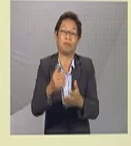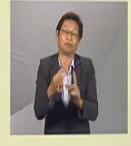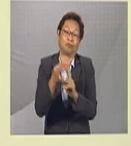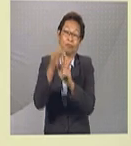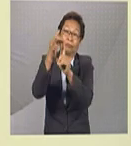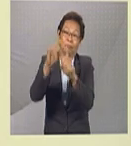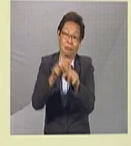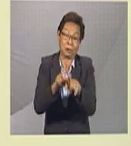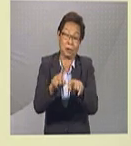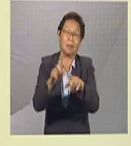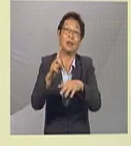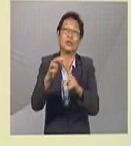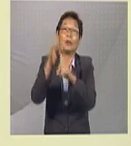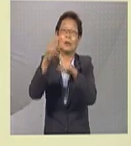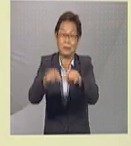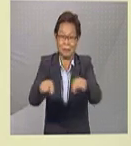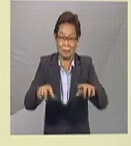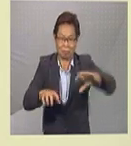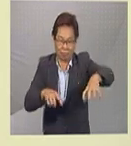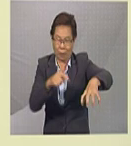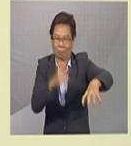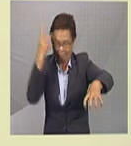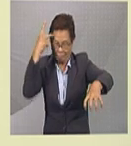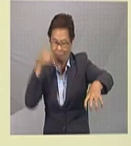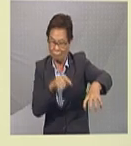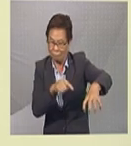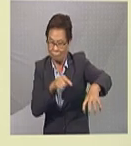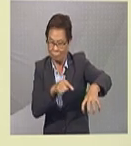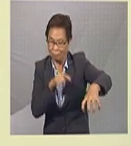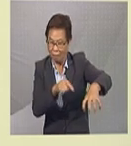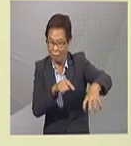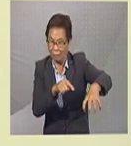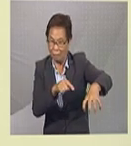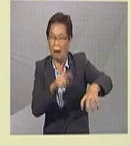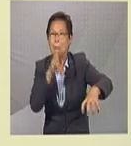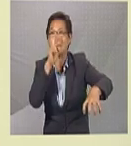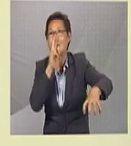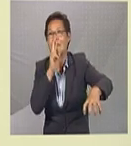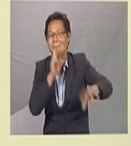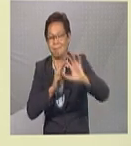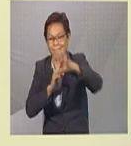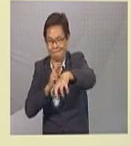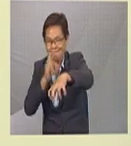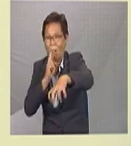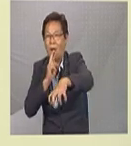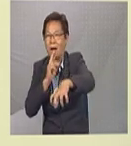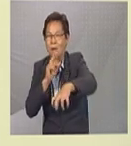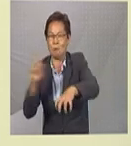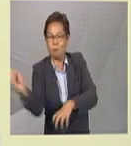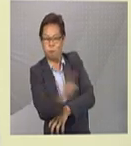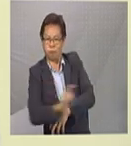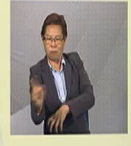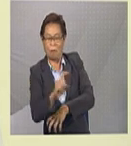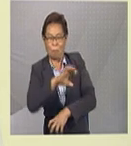di kawasan-kawasan yang dikenal pasti sebagai kawasan-kawasan merah. Pihak polis juga